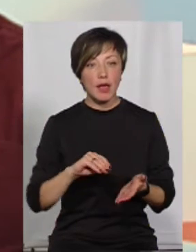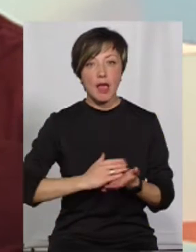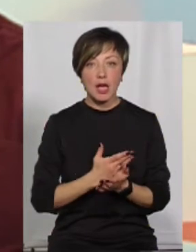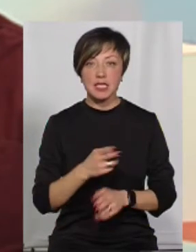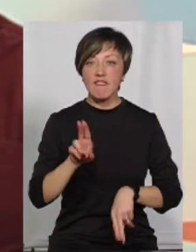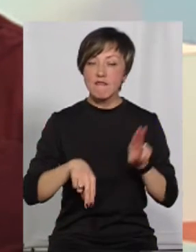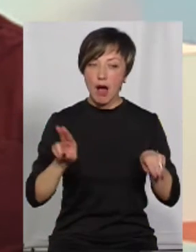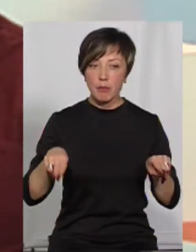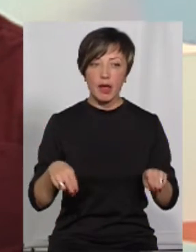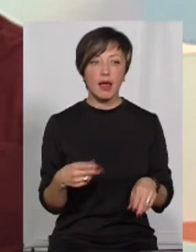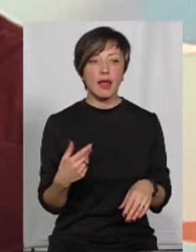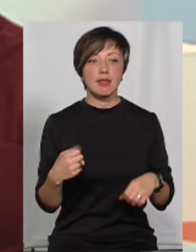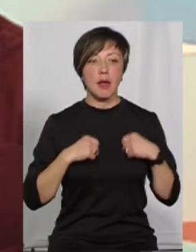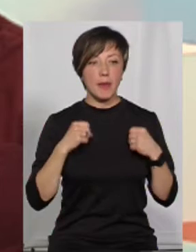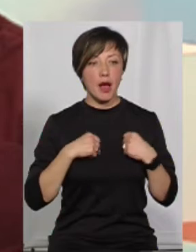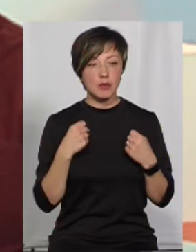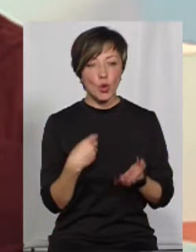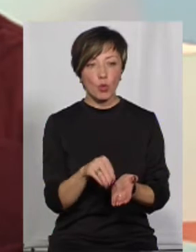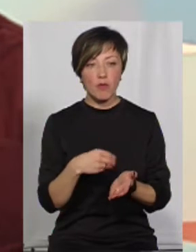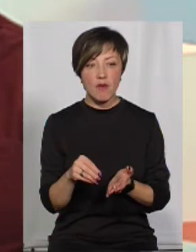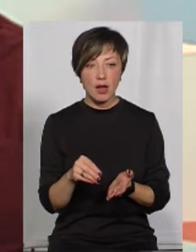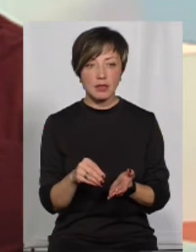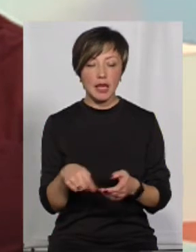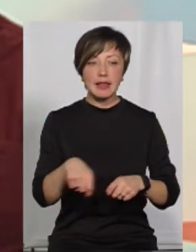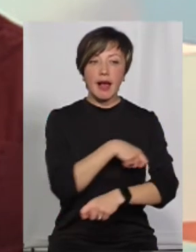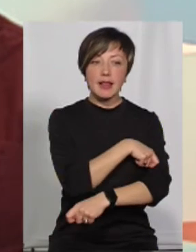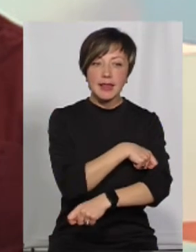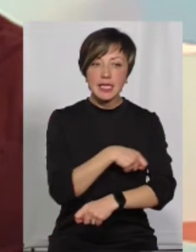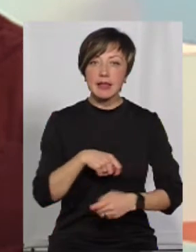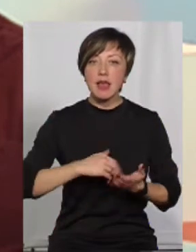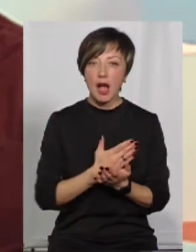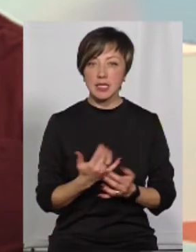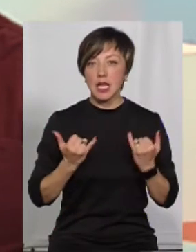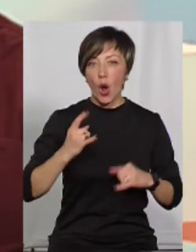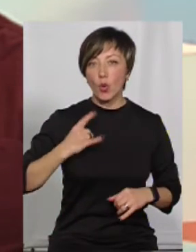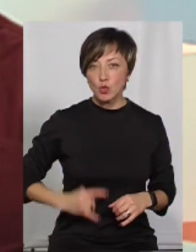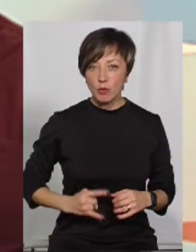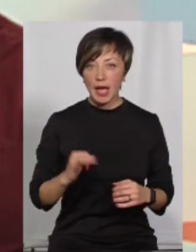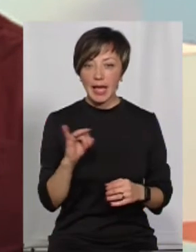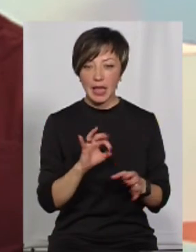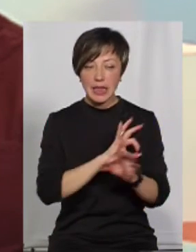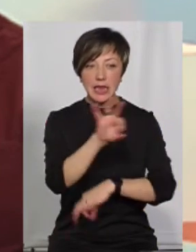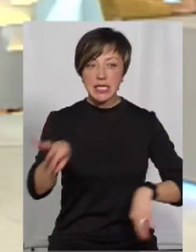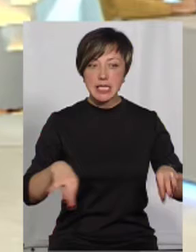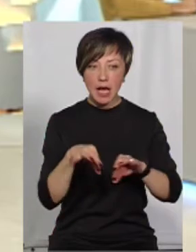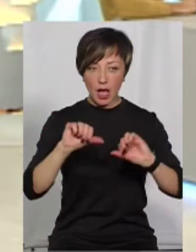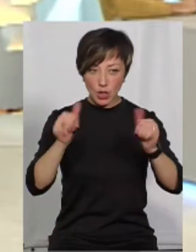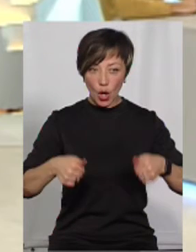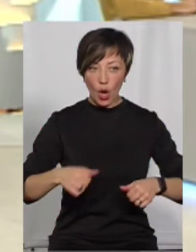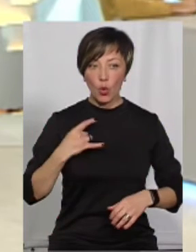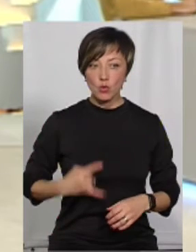якісні фарби, ми намагаємося купувати якісні тканини для костюмів. І підхід до дизайну костюмів